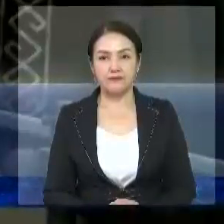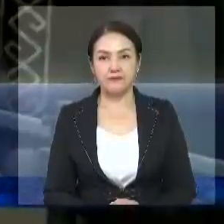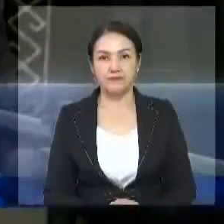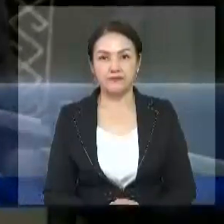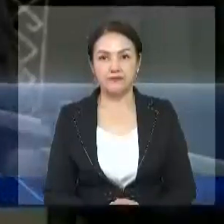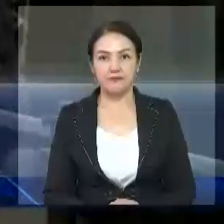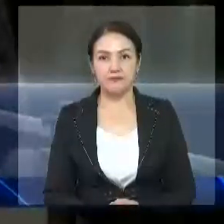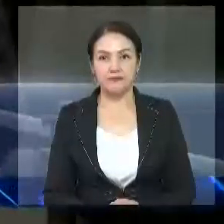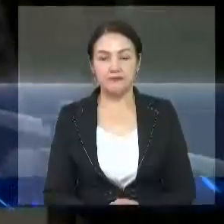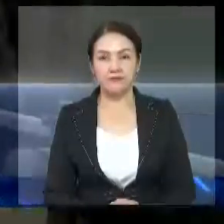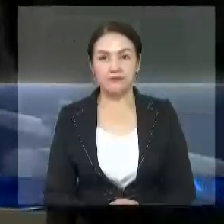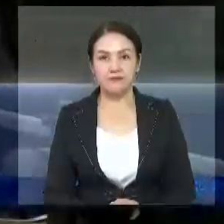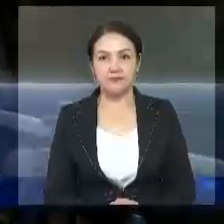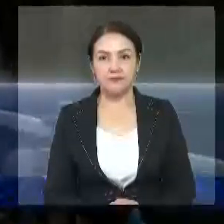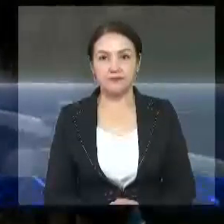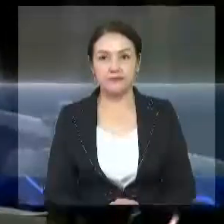края